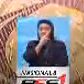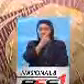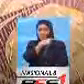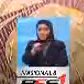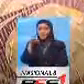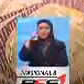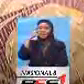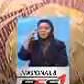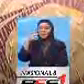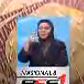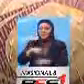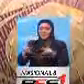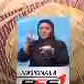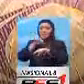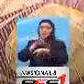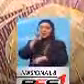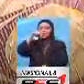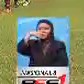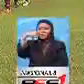Universiti Putra Malaysia UPM